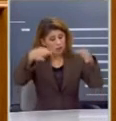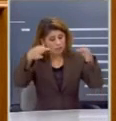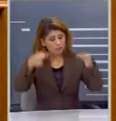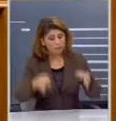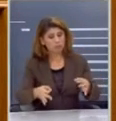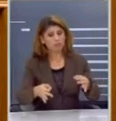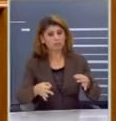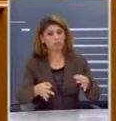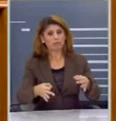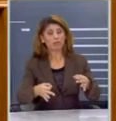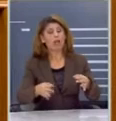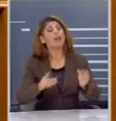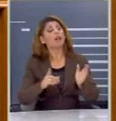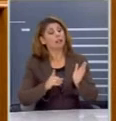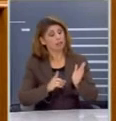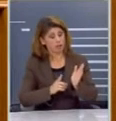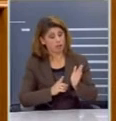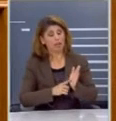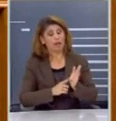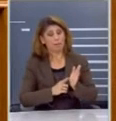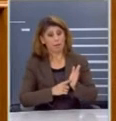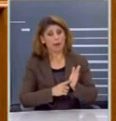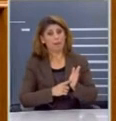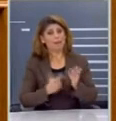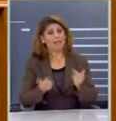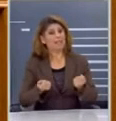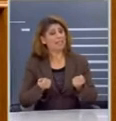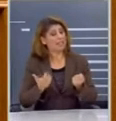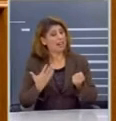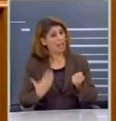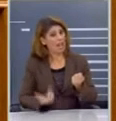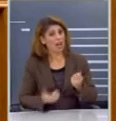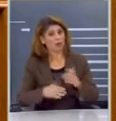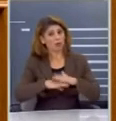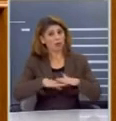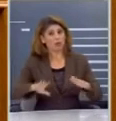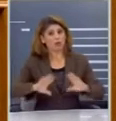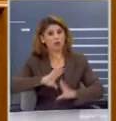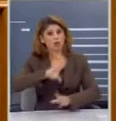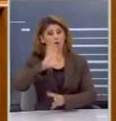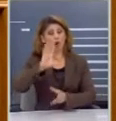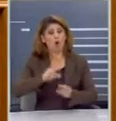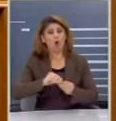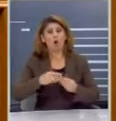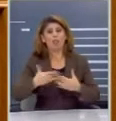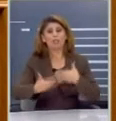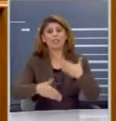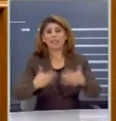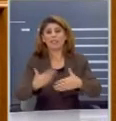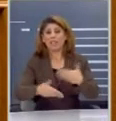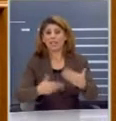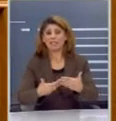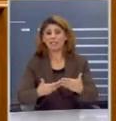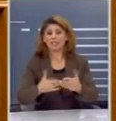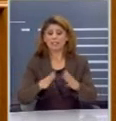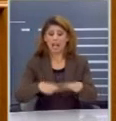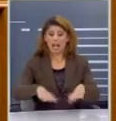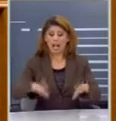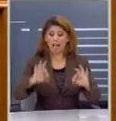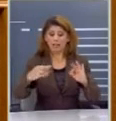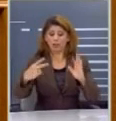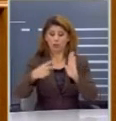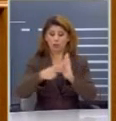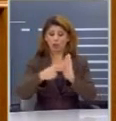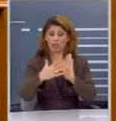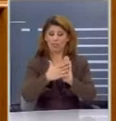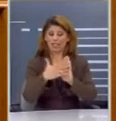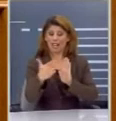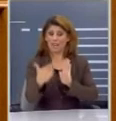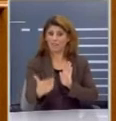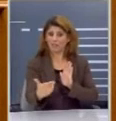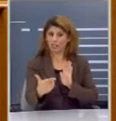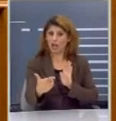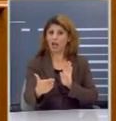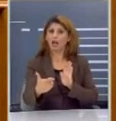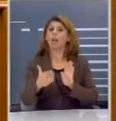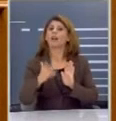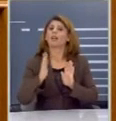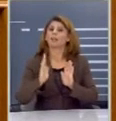και πάντως πρέπει να έχουν ολοκληρωθεί όλες οι διαδικασίες στους πρώτους μήνες του 2017 για να μπορέσουμε να